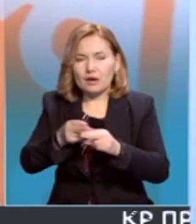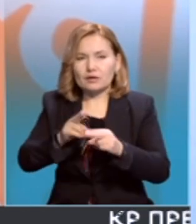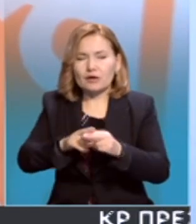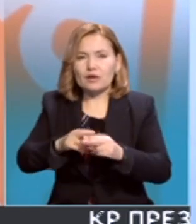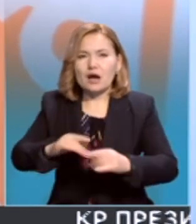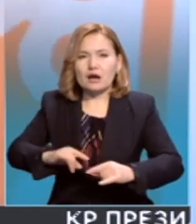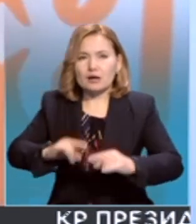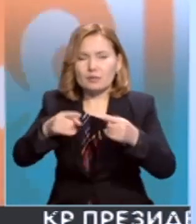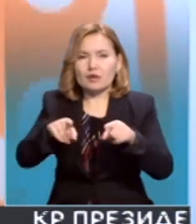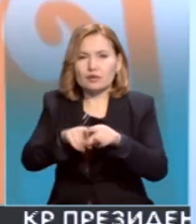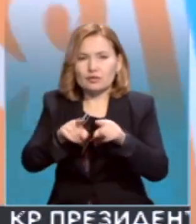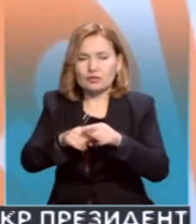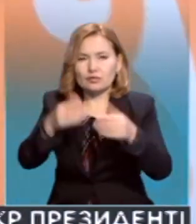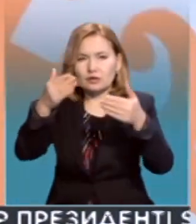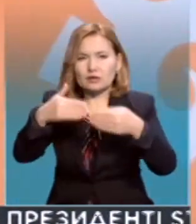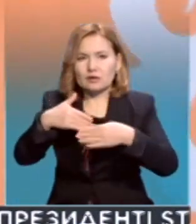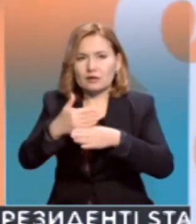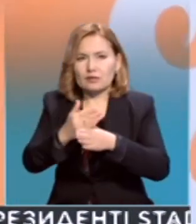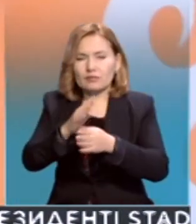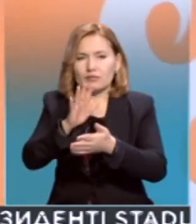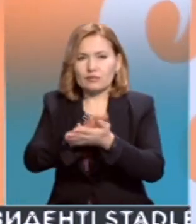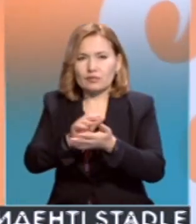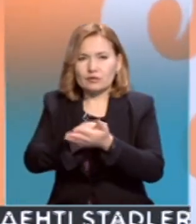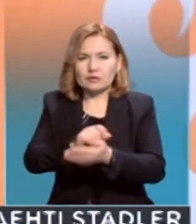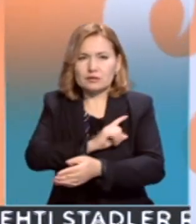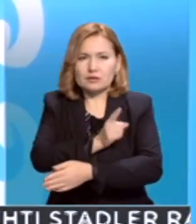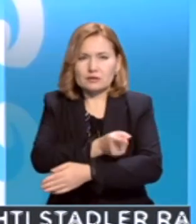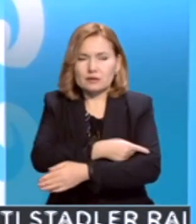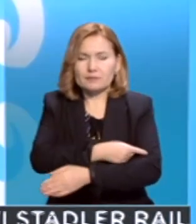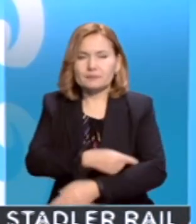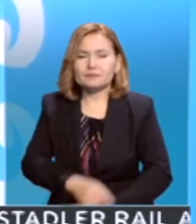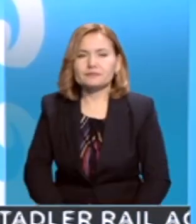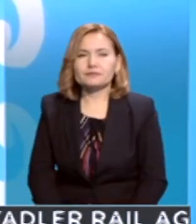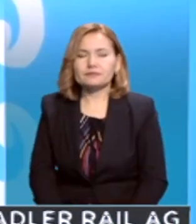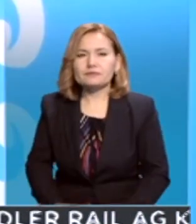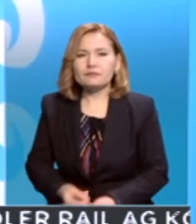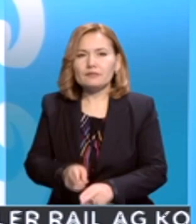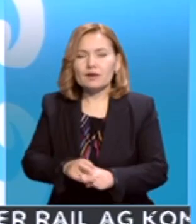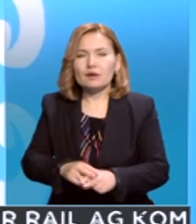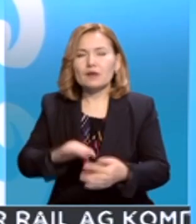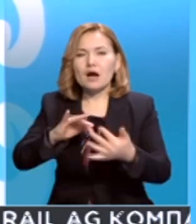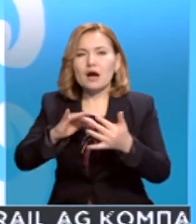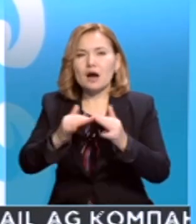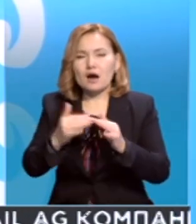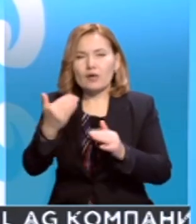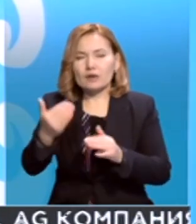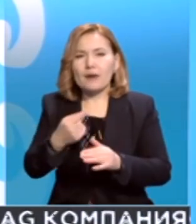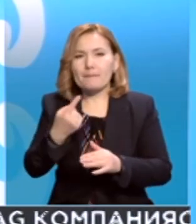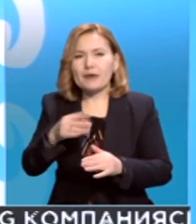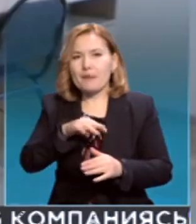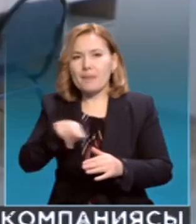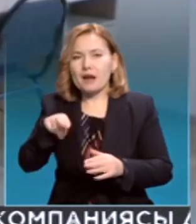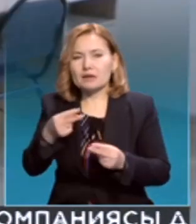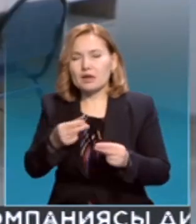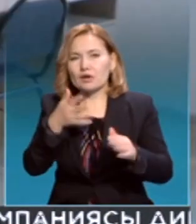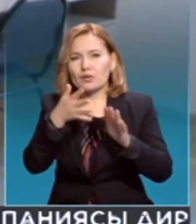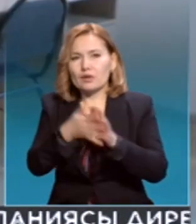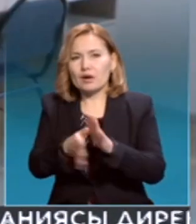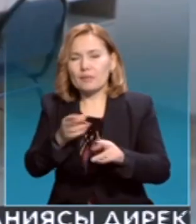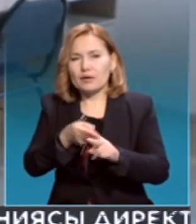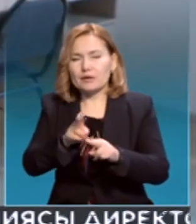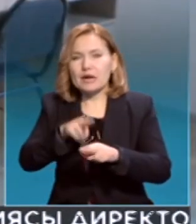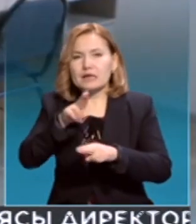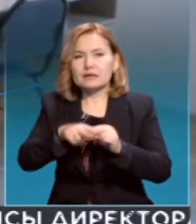ажырап, бұрыштары ырсиып тұр. Ынтымаққа осы мектепті салу үшін 1 миллиард теңгеден астам қаржы жұмсалды. Алғашқы